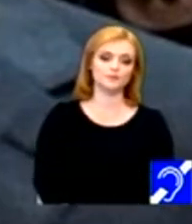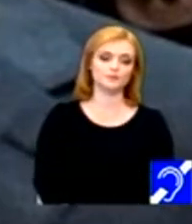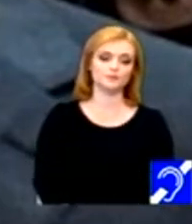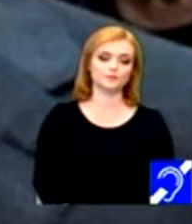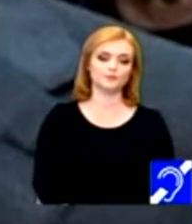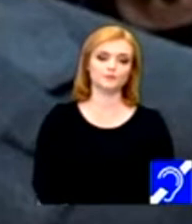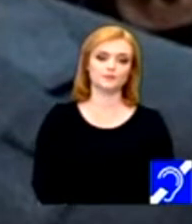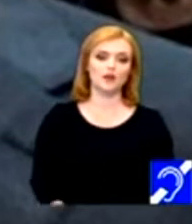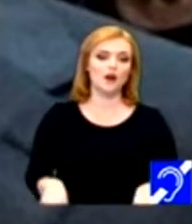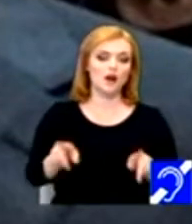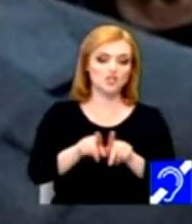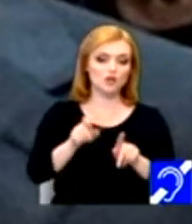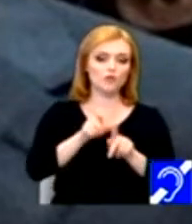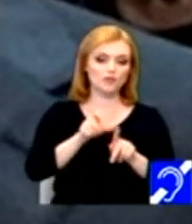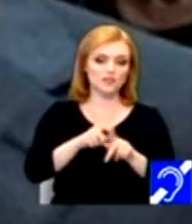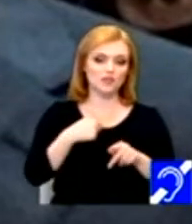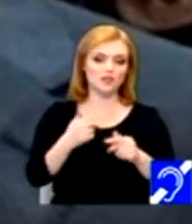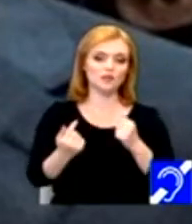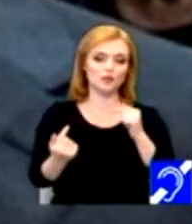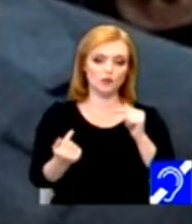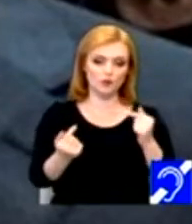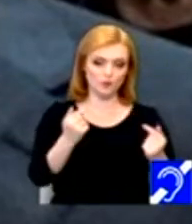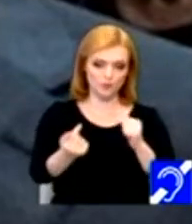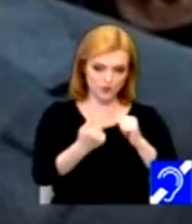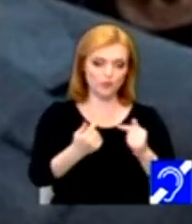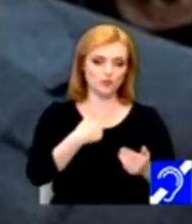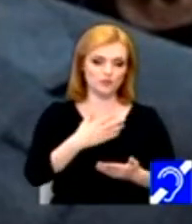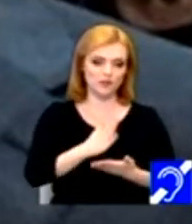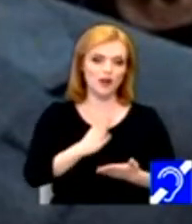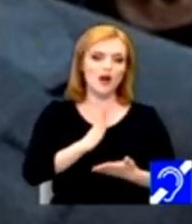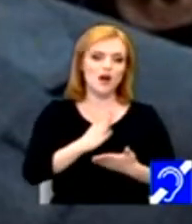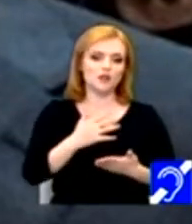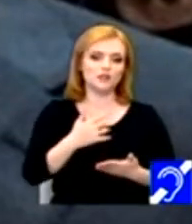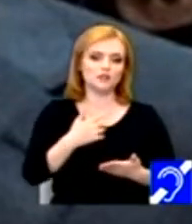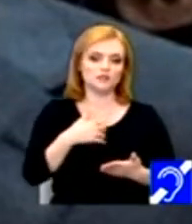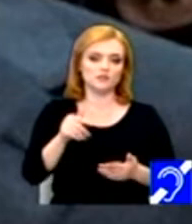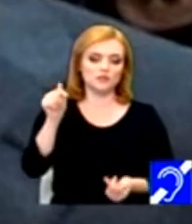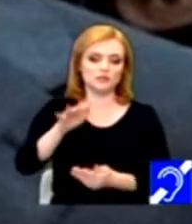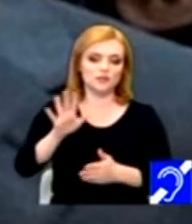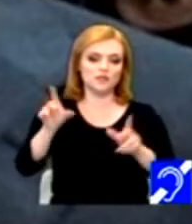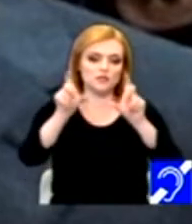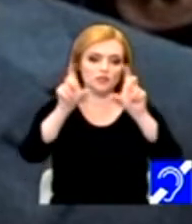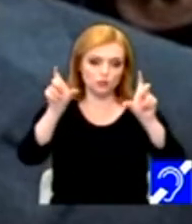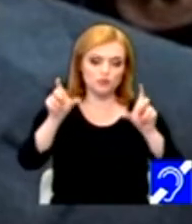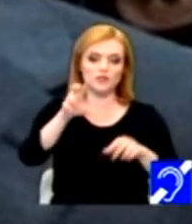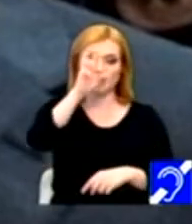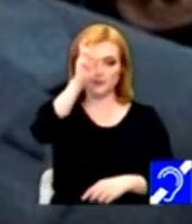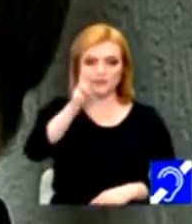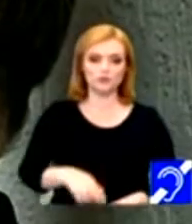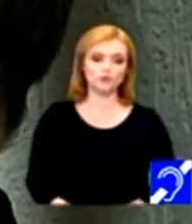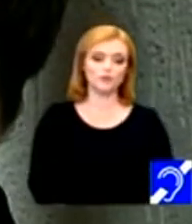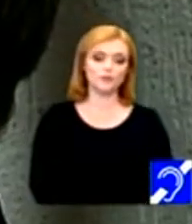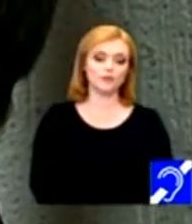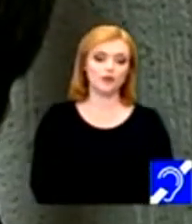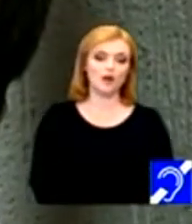actul justiției. Asemenea, declarații pot avea o influență sesizabilă în raport cu instituțiile statului, abilitate cu drept de decizie.